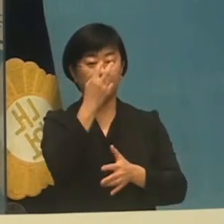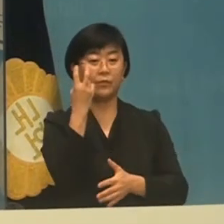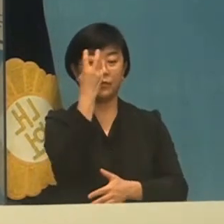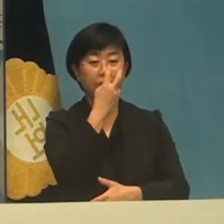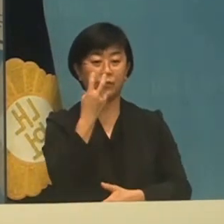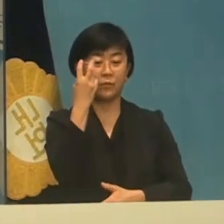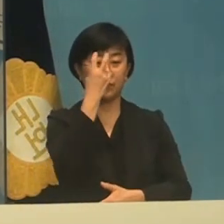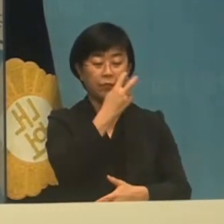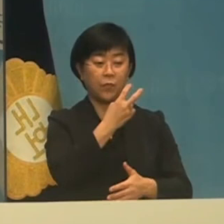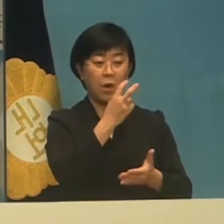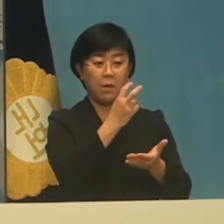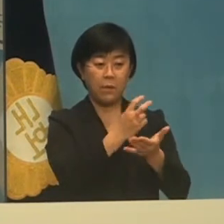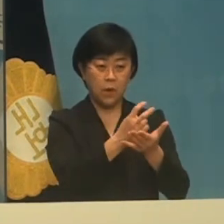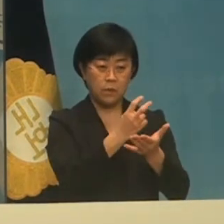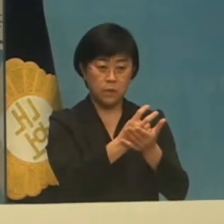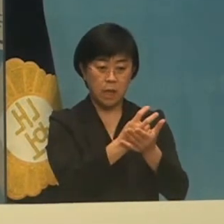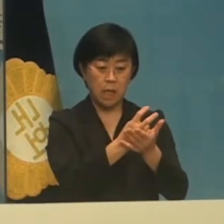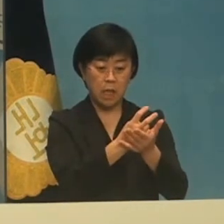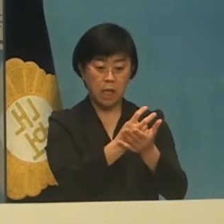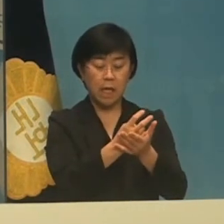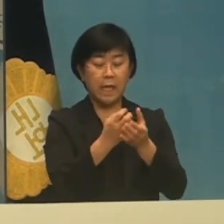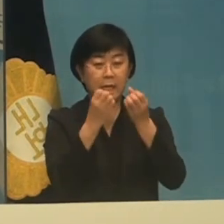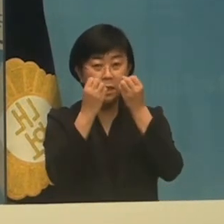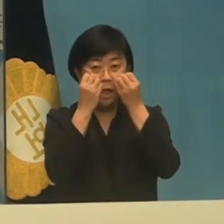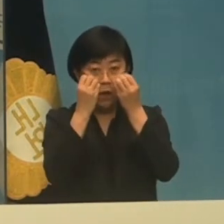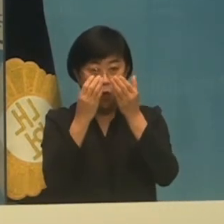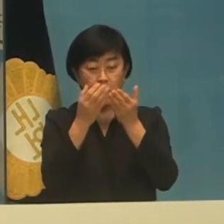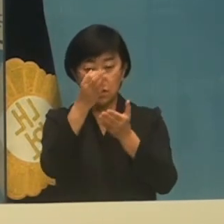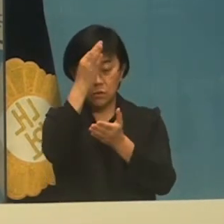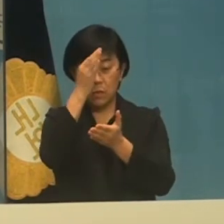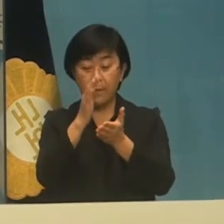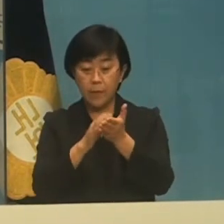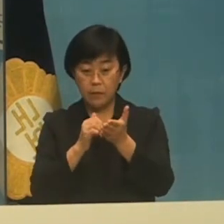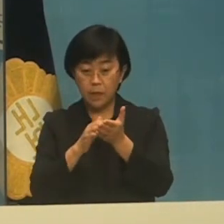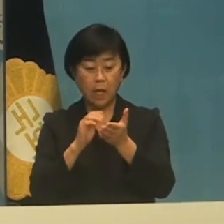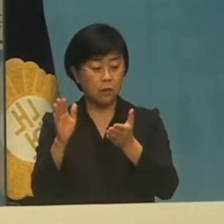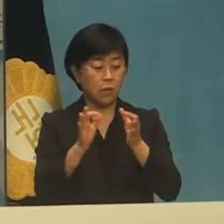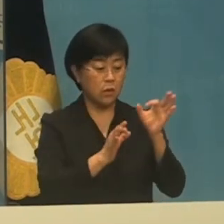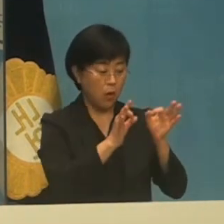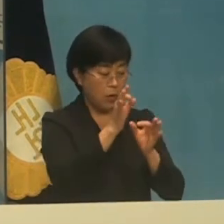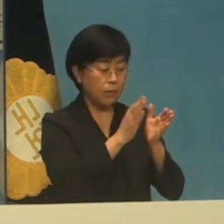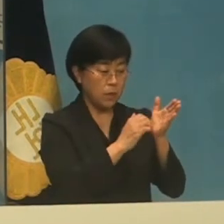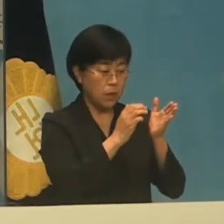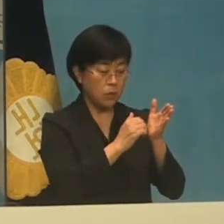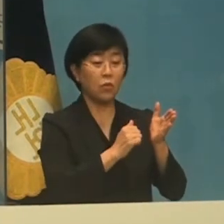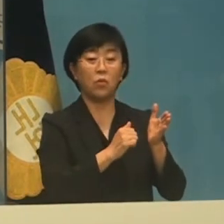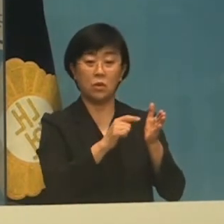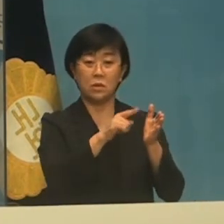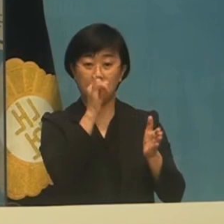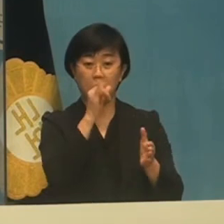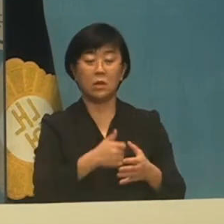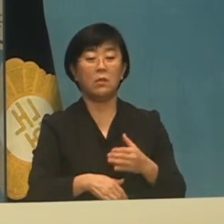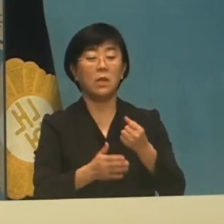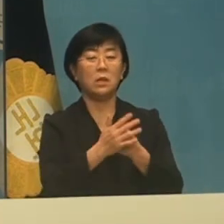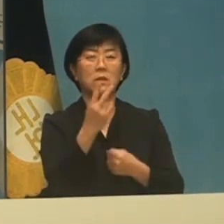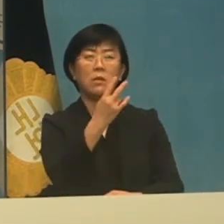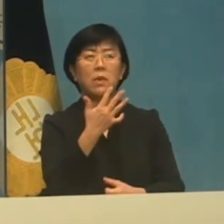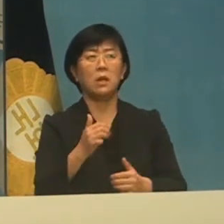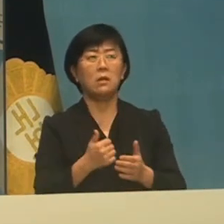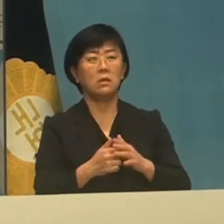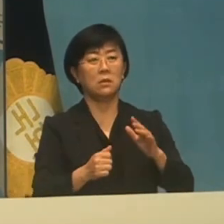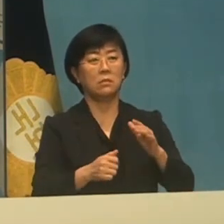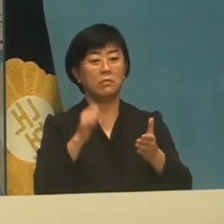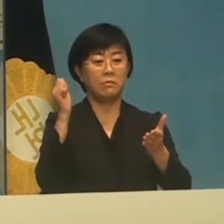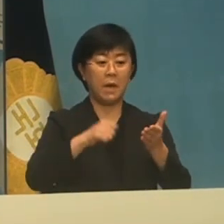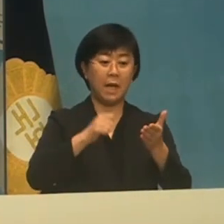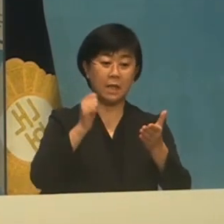산업기술보호법상 국가의 신기술만 비공개하는 것이 아니라 영업비밀도 비공개하도록 해서 지난 2008년 2월 판결